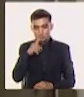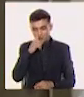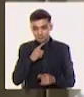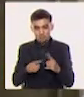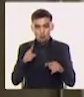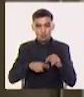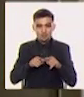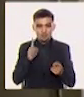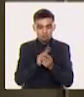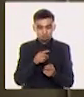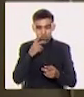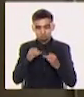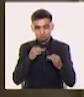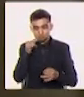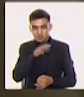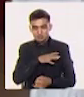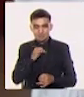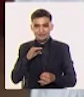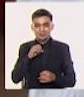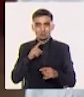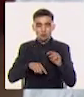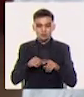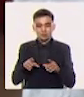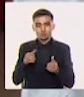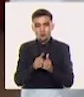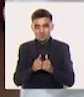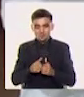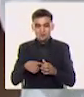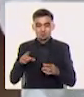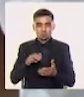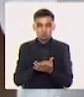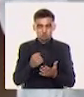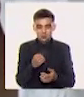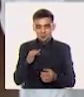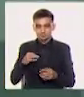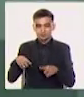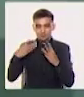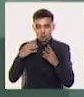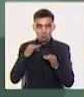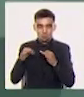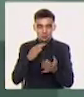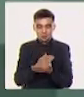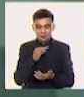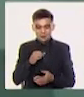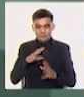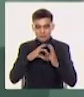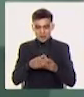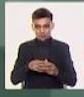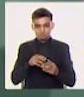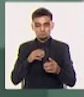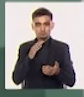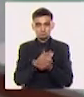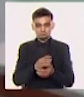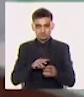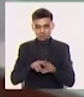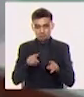жүзінде көрмеген, туыстарымен әлеуметтік желіде бейне байланыс арқылы көрісіп, соны жұбаныш етіп жүр. Әлемді жаулаған кесапат